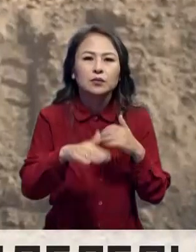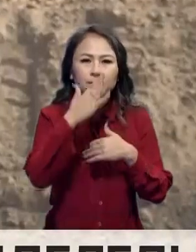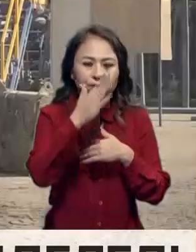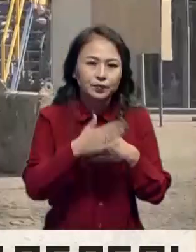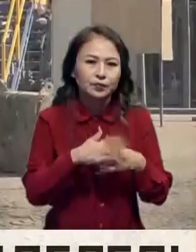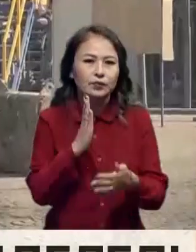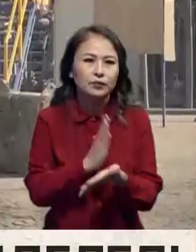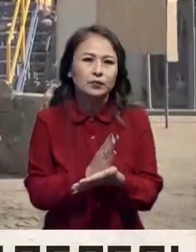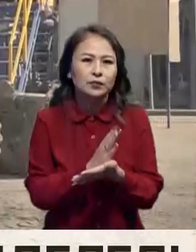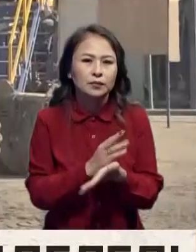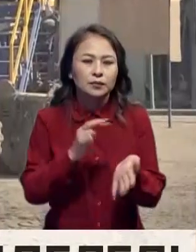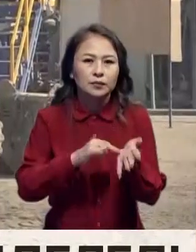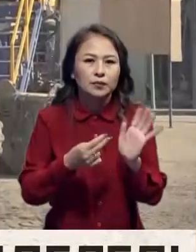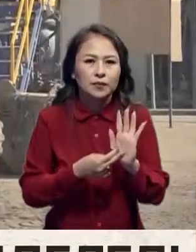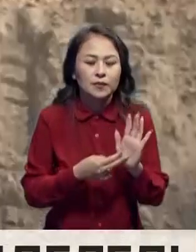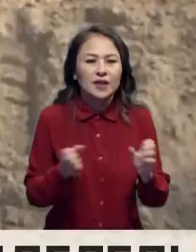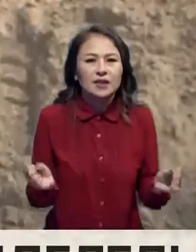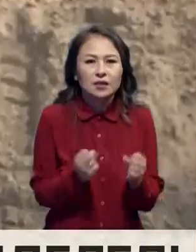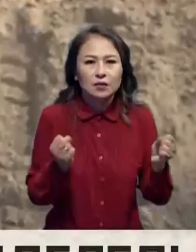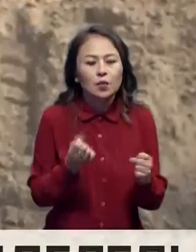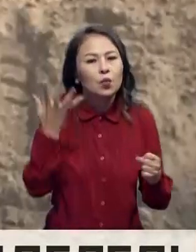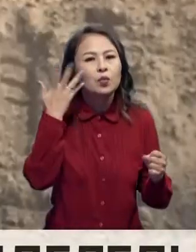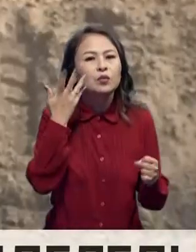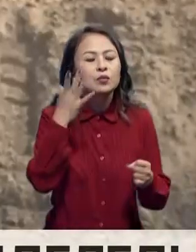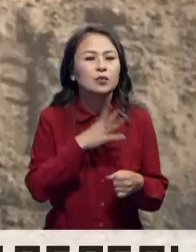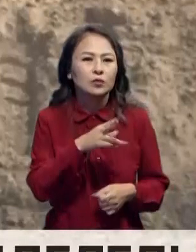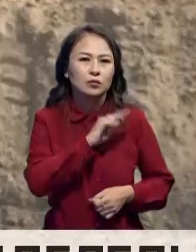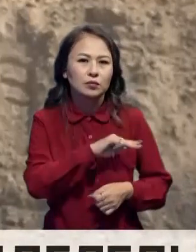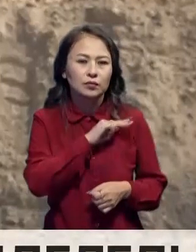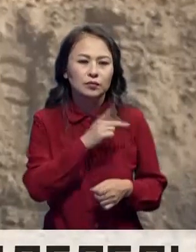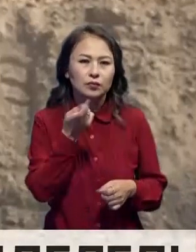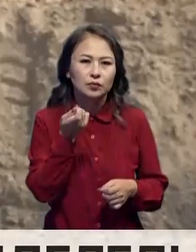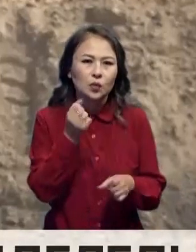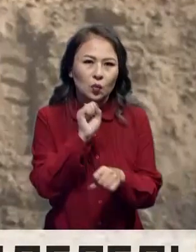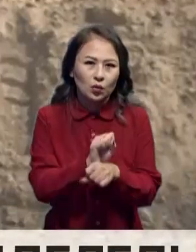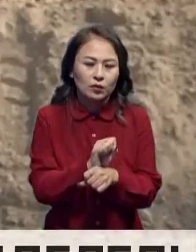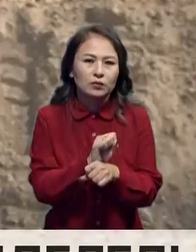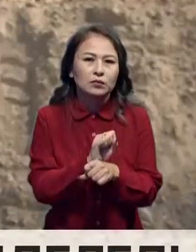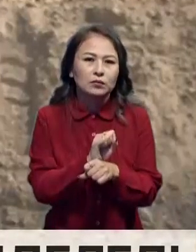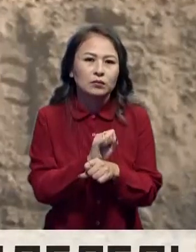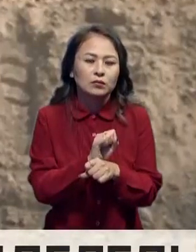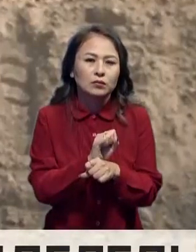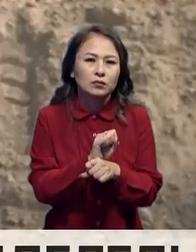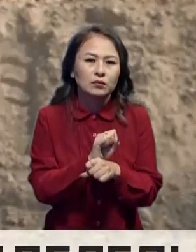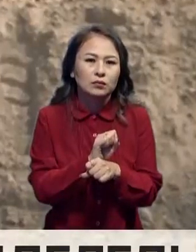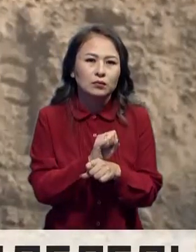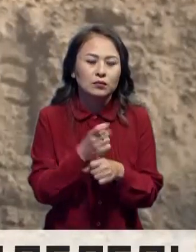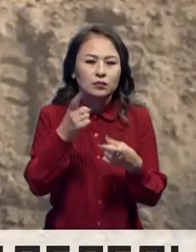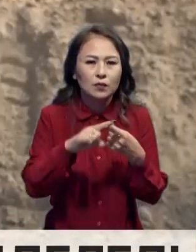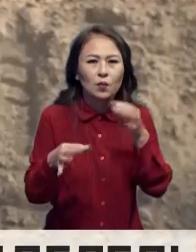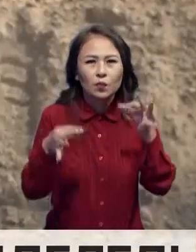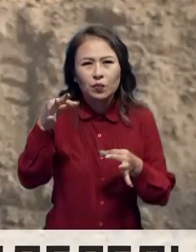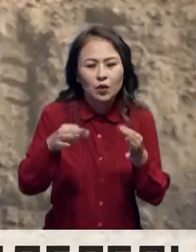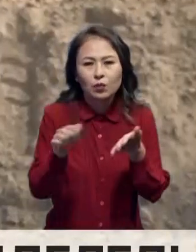ба деген сондай жоспар бар. Қысты күндері күн суықта жұмыс шамалы тоқталған жаңағы. Оның рұқсат қағаздарын алу керек